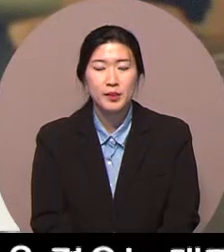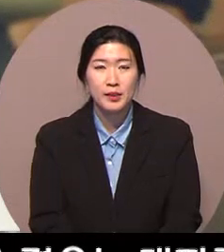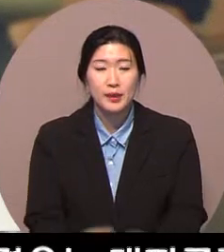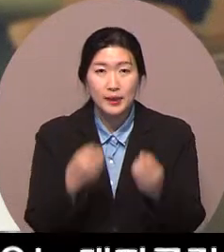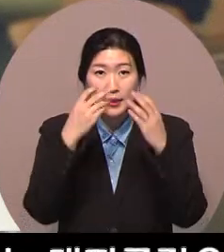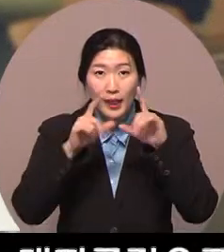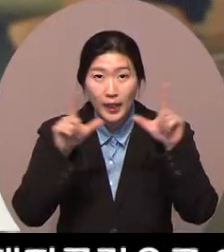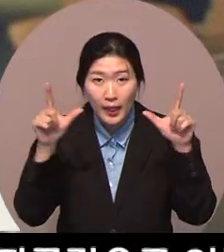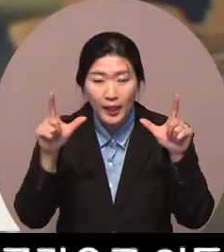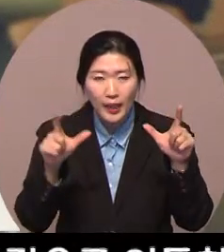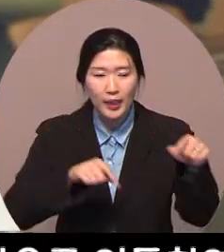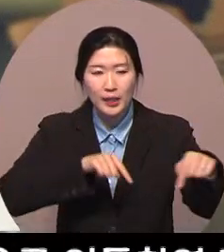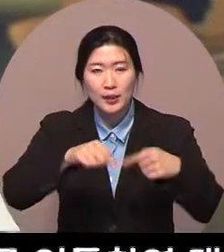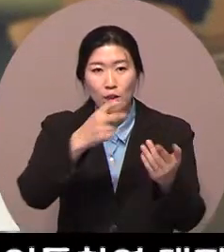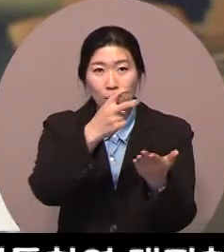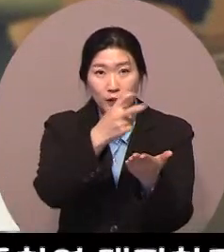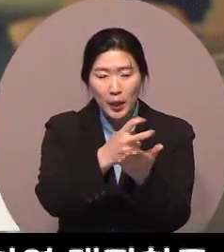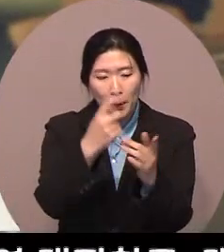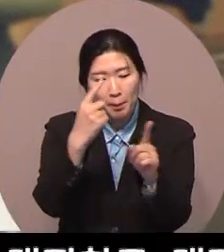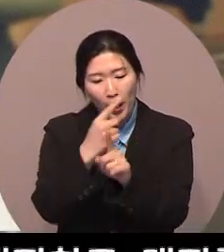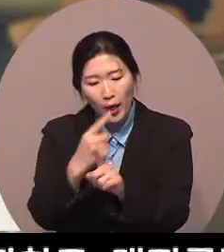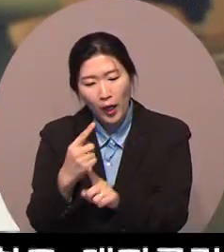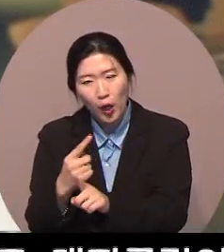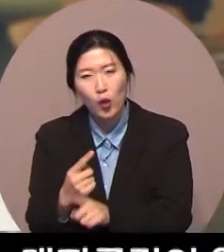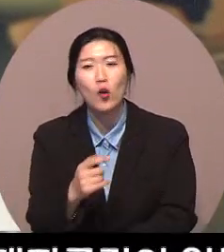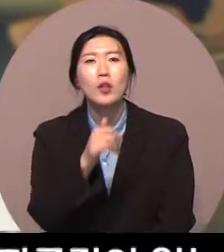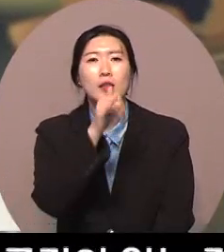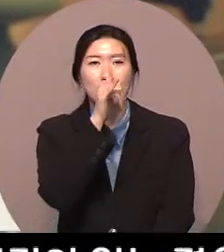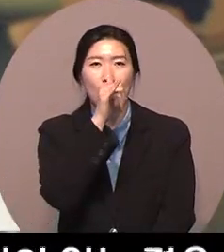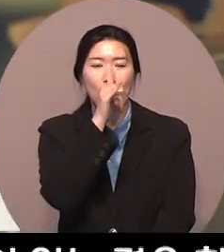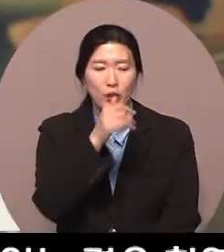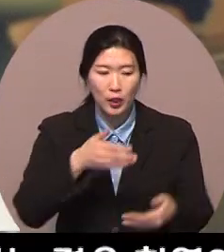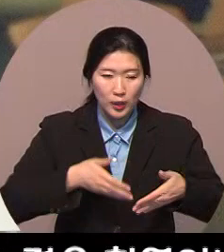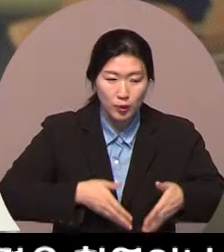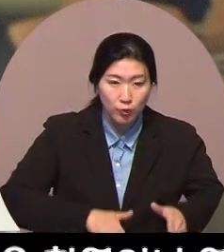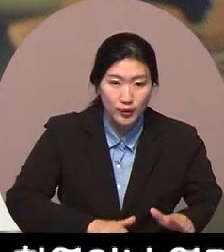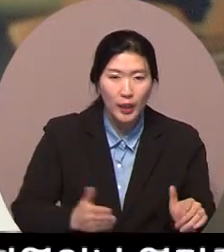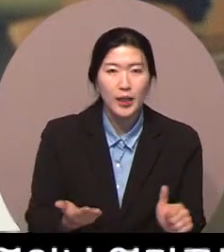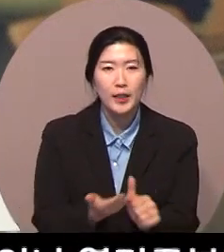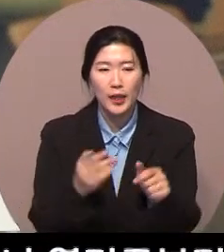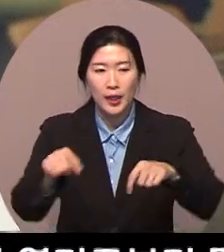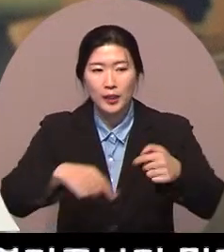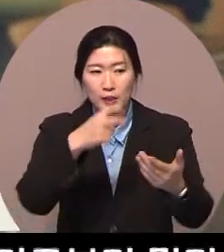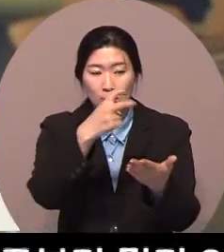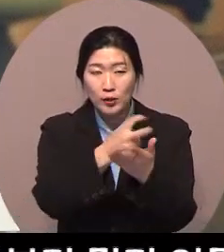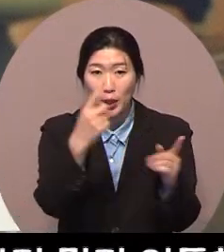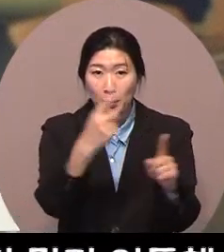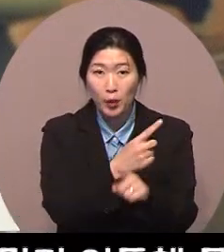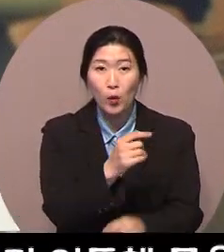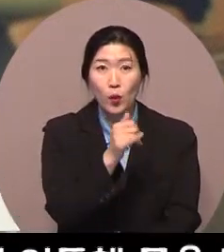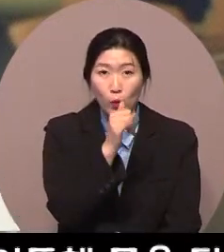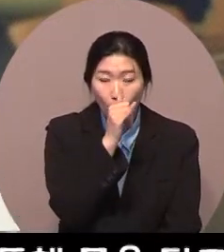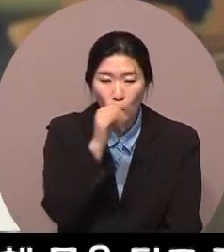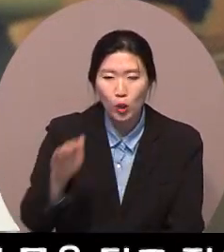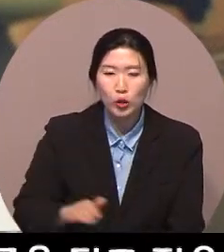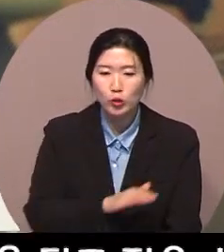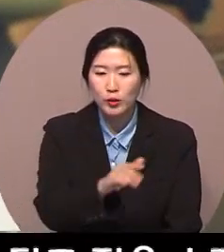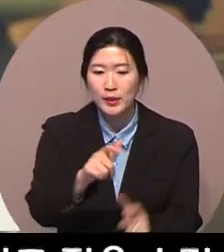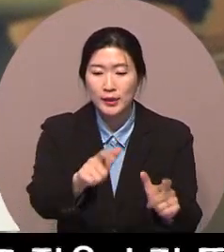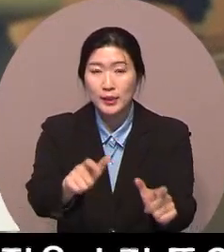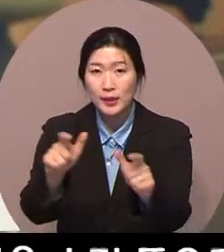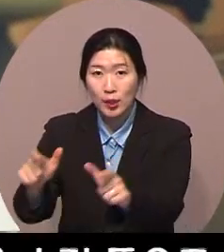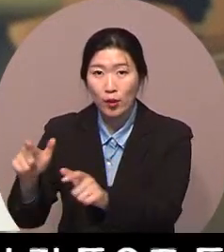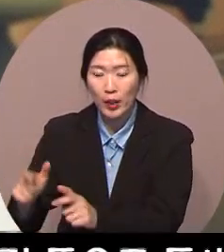새해에는 각종 정책과 제도가 달라지기 마련이죠. 우선 출산과 양육 지원 정책이 크게 바뀌고 대전과 세종 충남